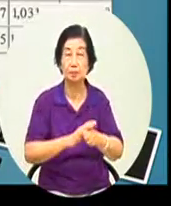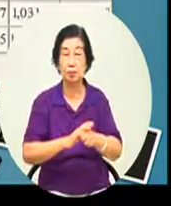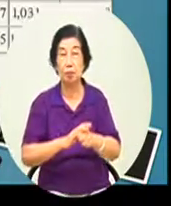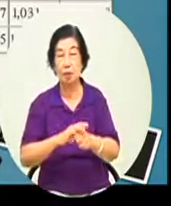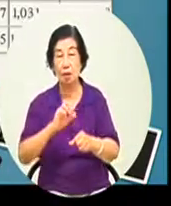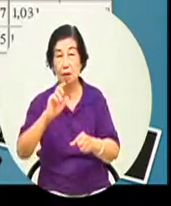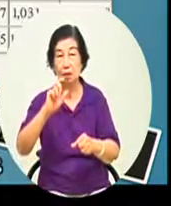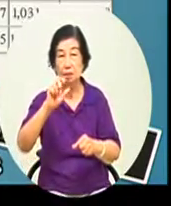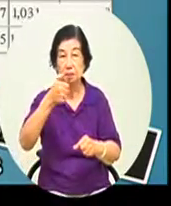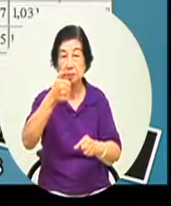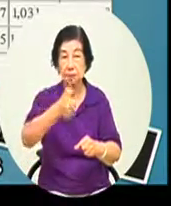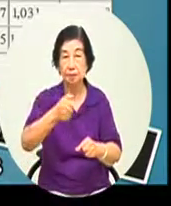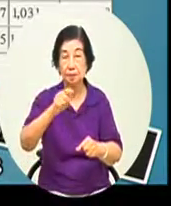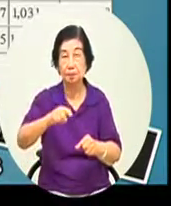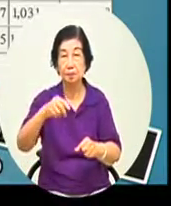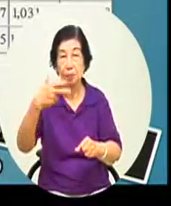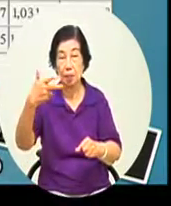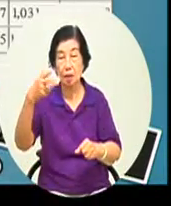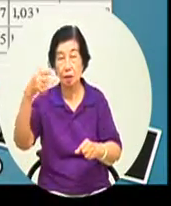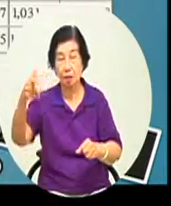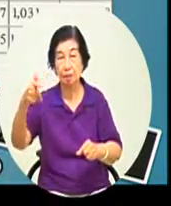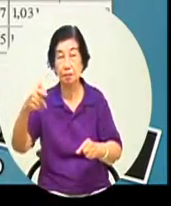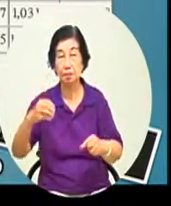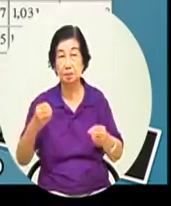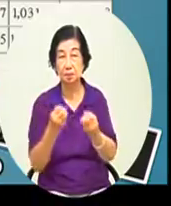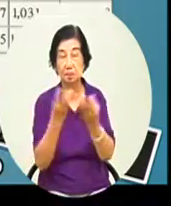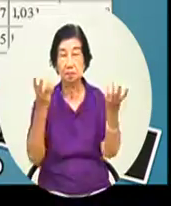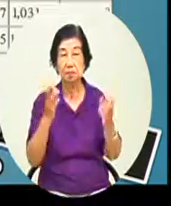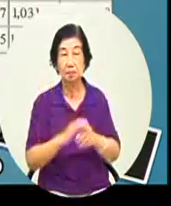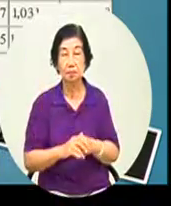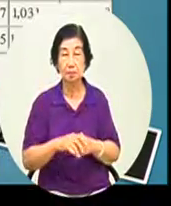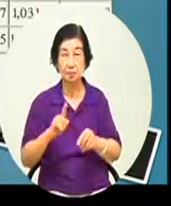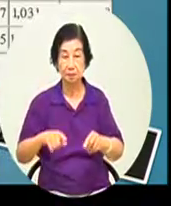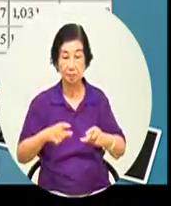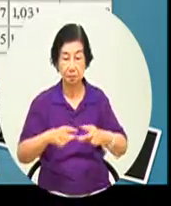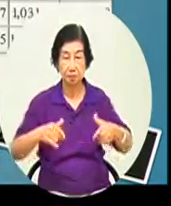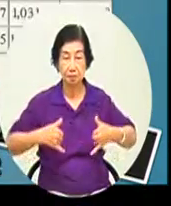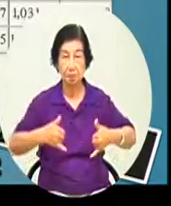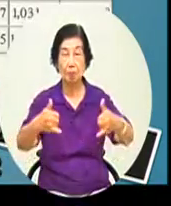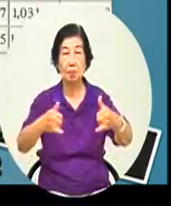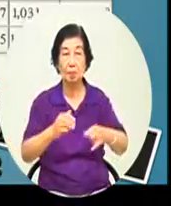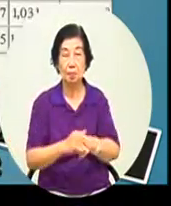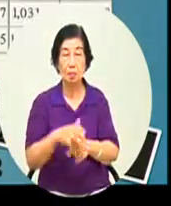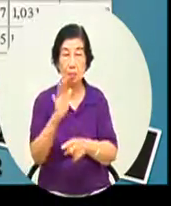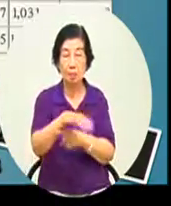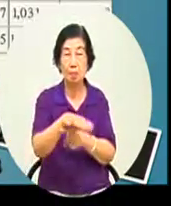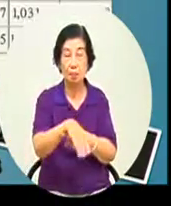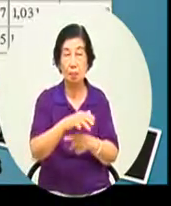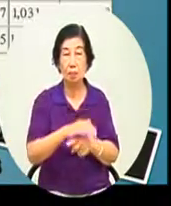吼，差不多是安尼。那如果每10万人的这个道路交通事故死伤人数，哦，